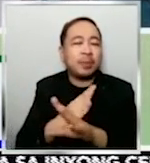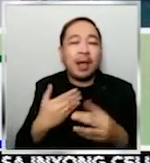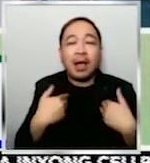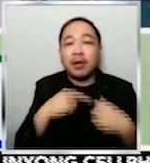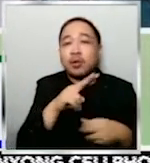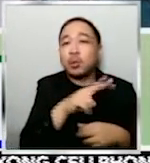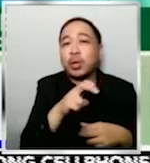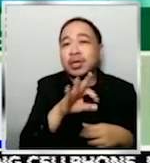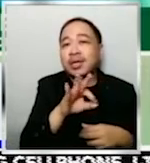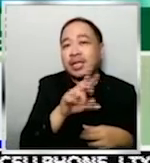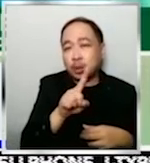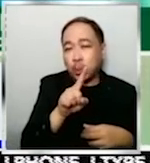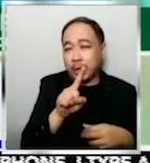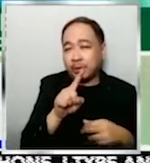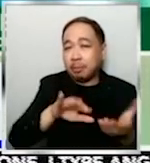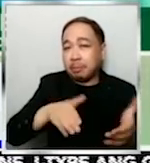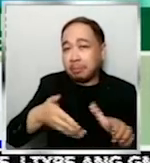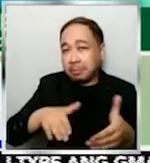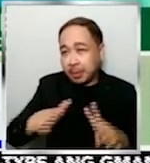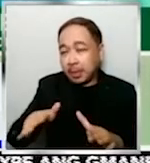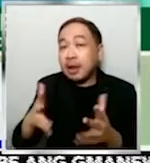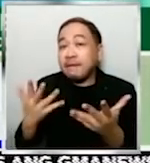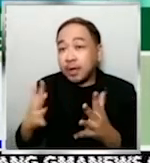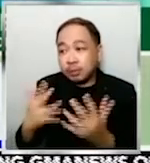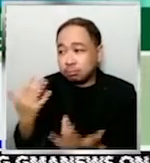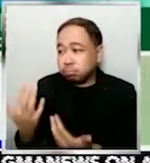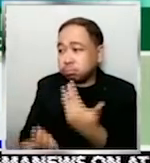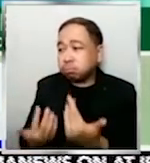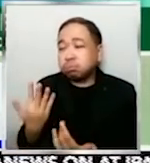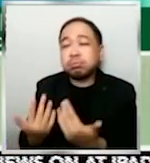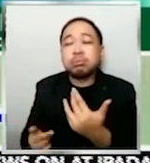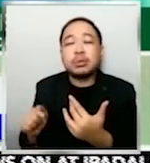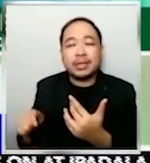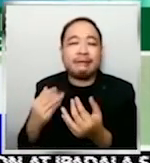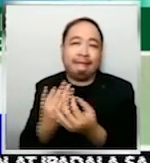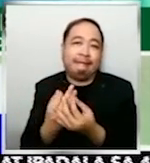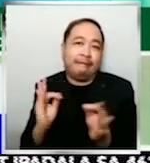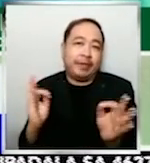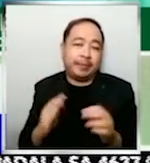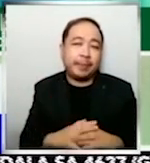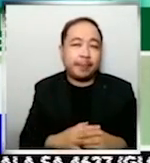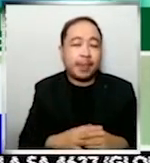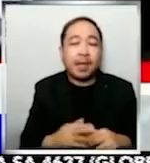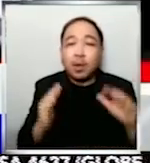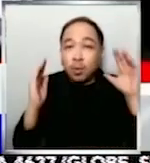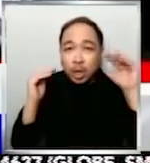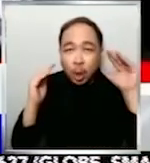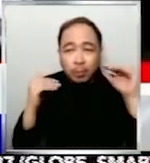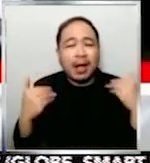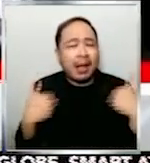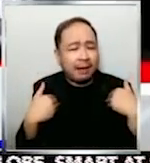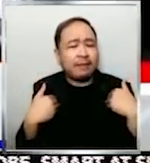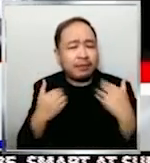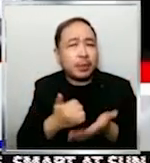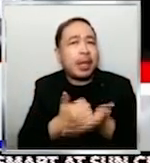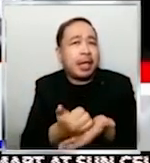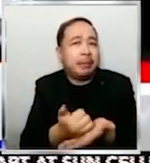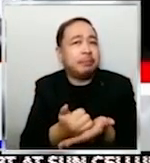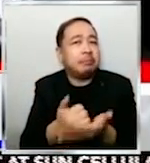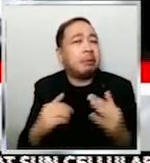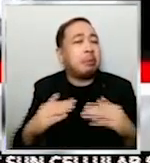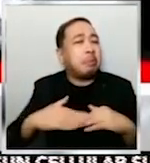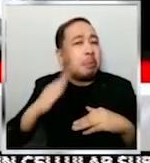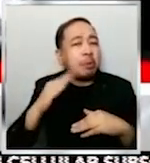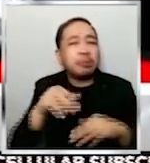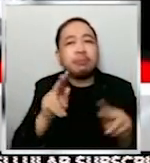nakarang taon ng libre. We hope na marami pa tayong matulungan with our crematorium project. Walang